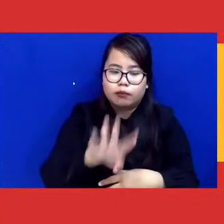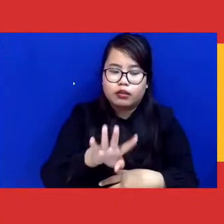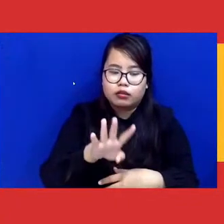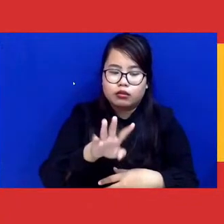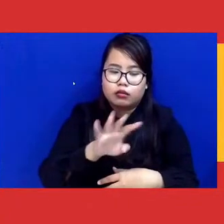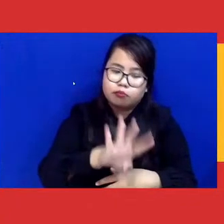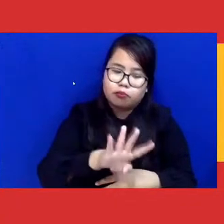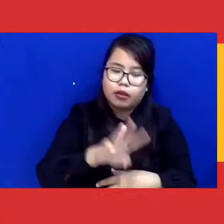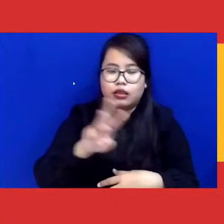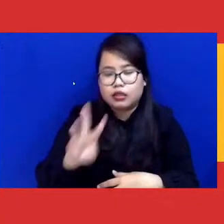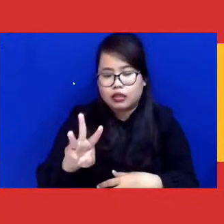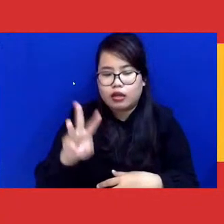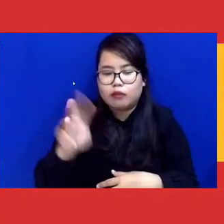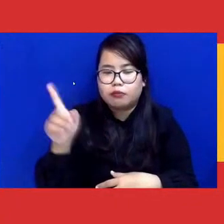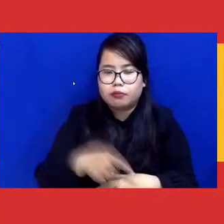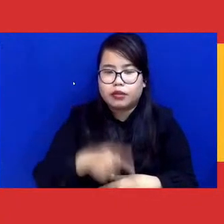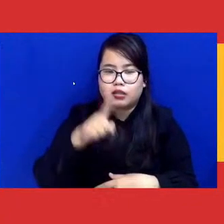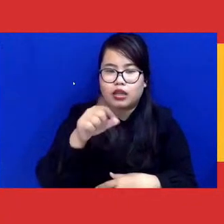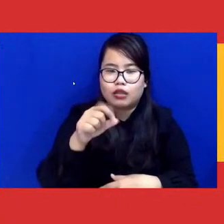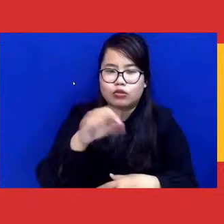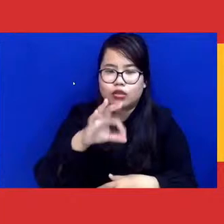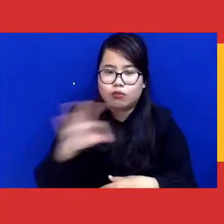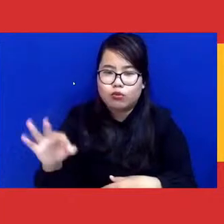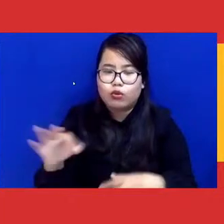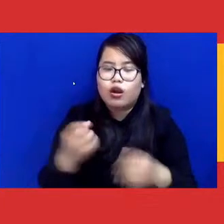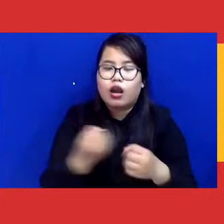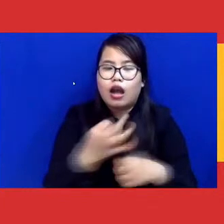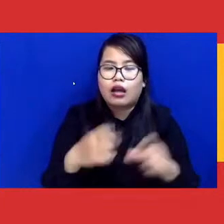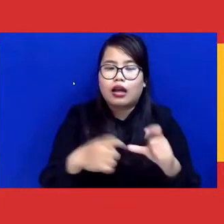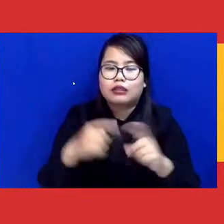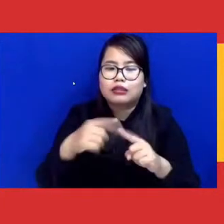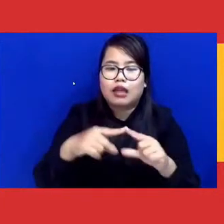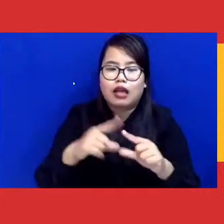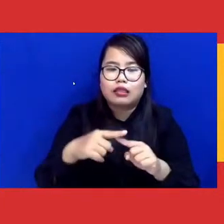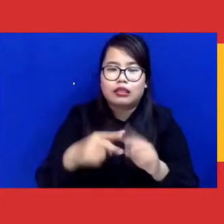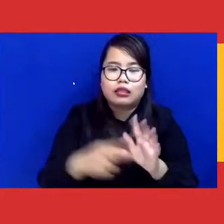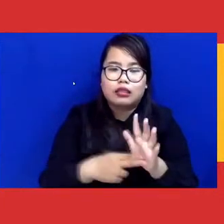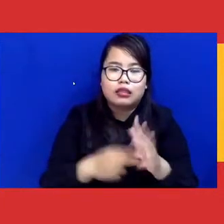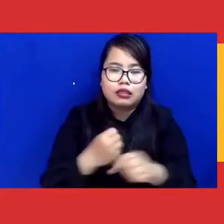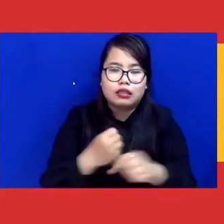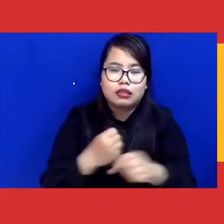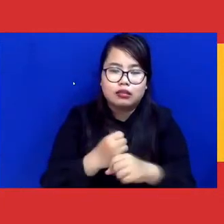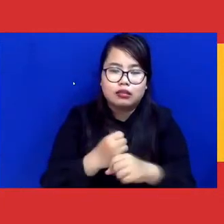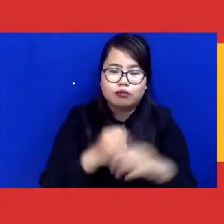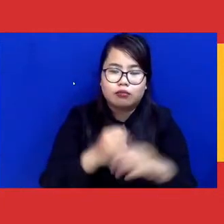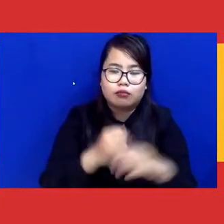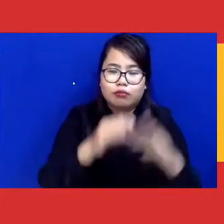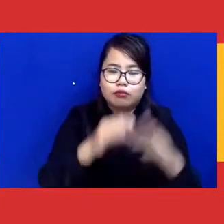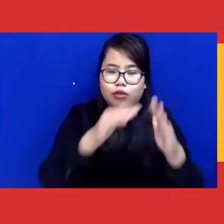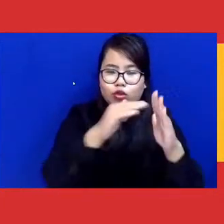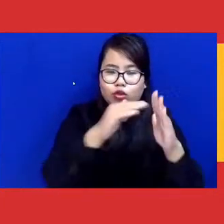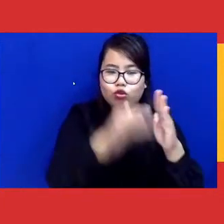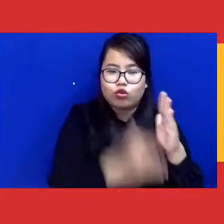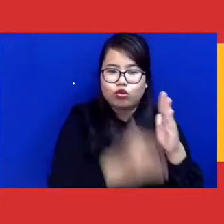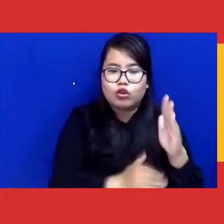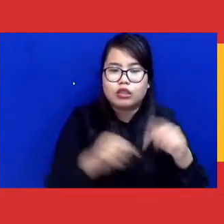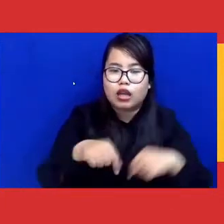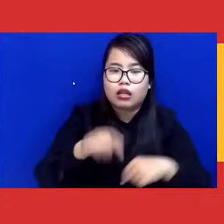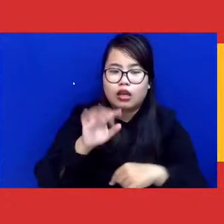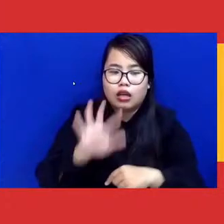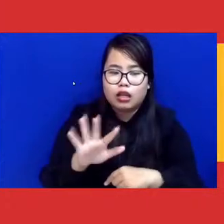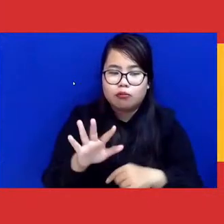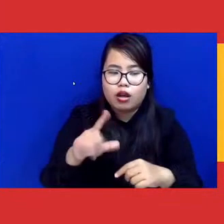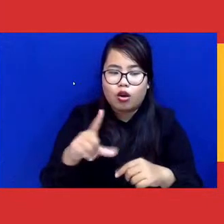343 peraturan itu. Stunting menurun yang karena ada 5 lokus 9,9 nasional